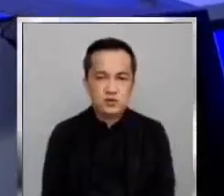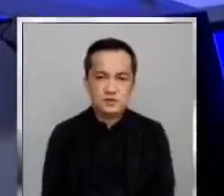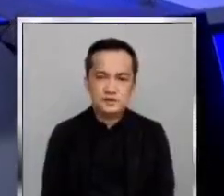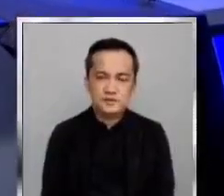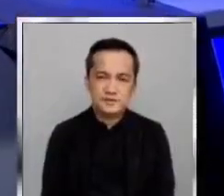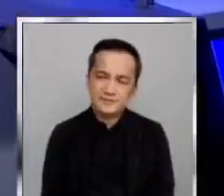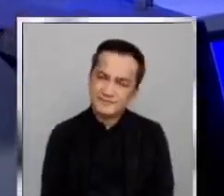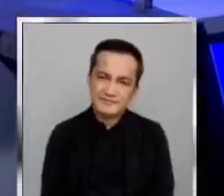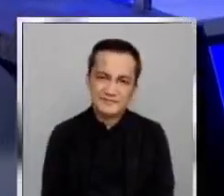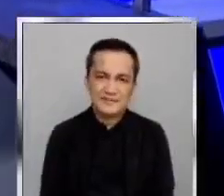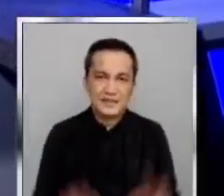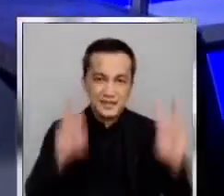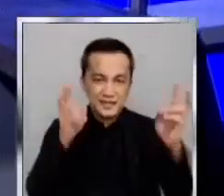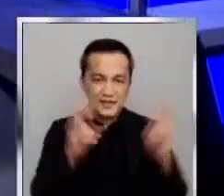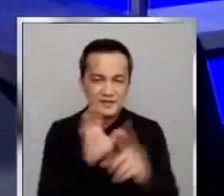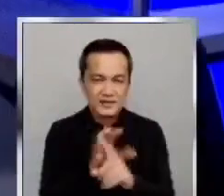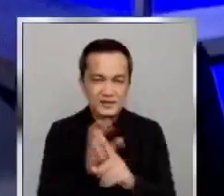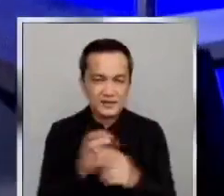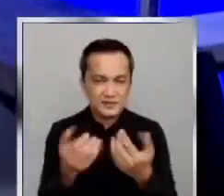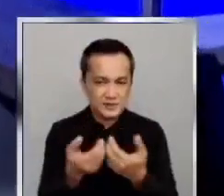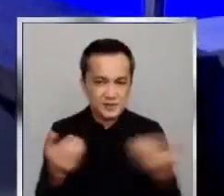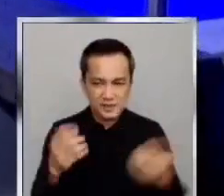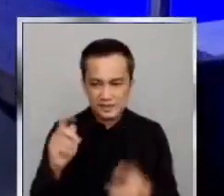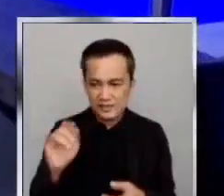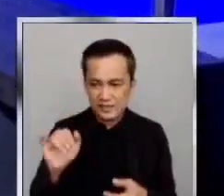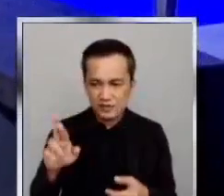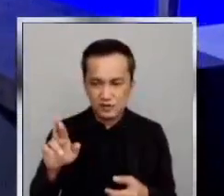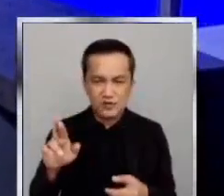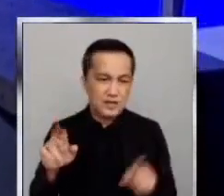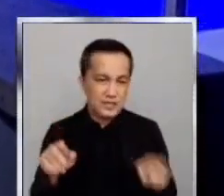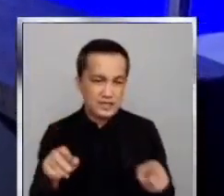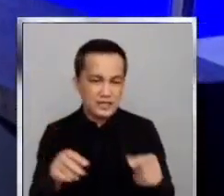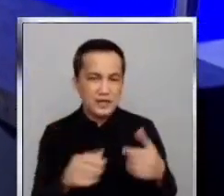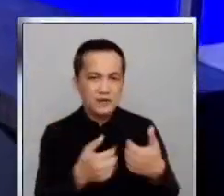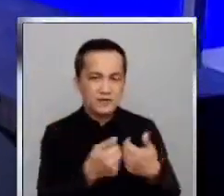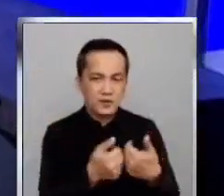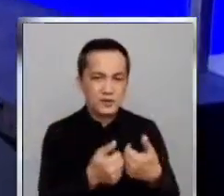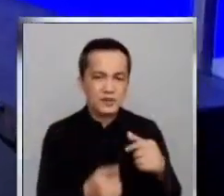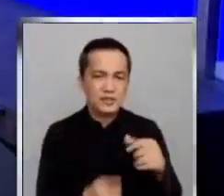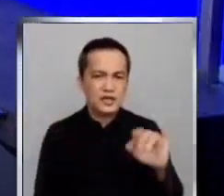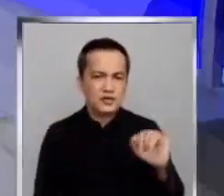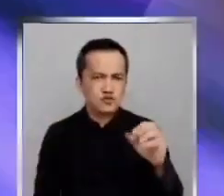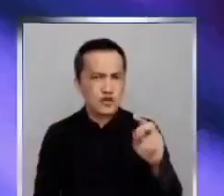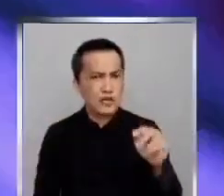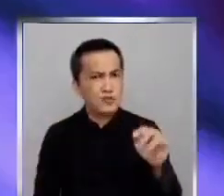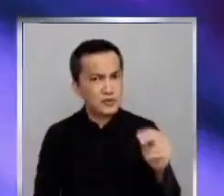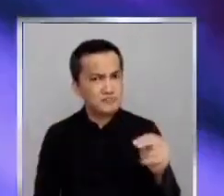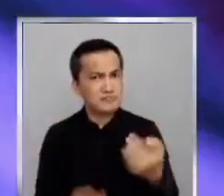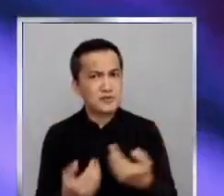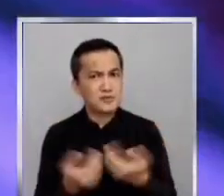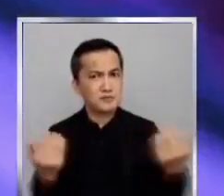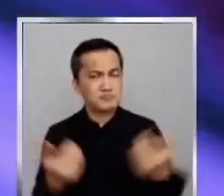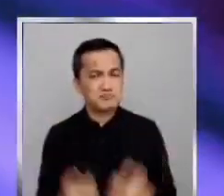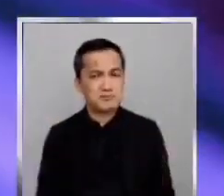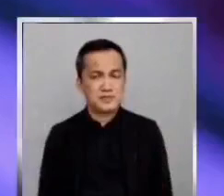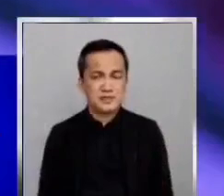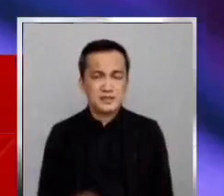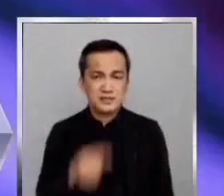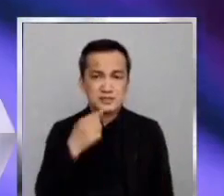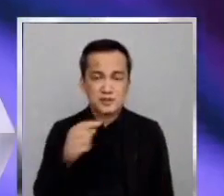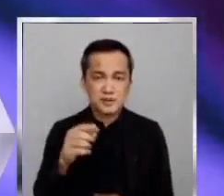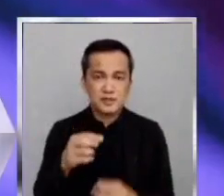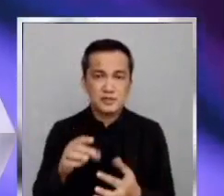Hot topic online ang breakup ni Taylor Swift at boyfriend of 6 years na si Joe Alwyn. Batay sa exclusive report